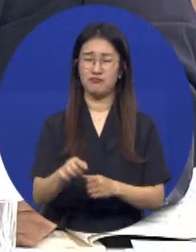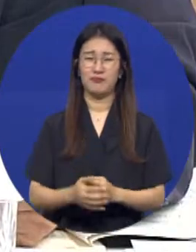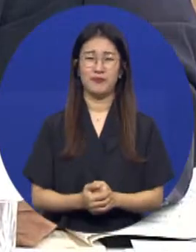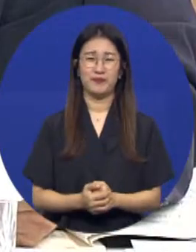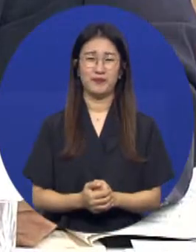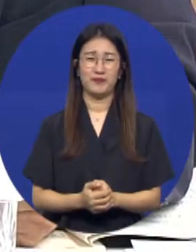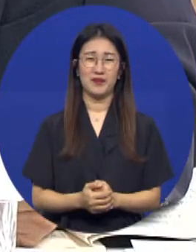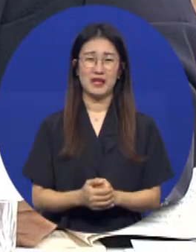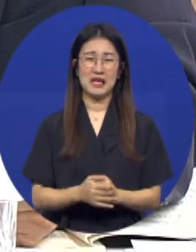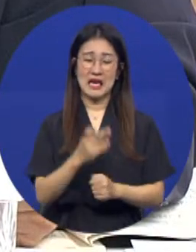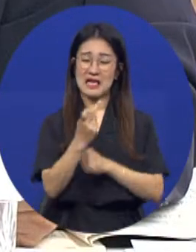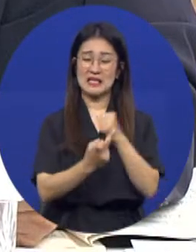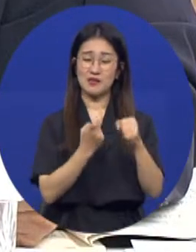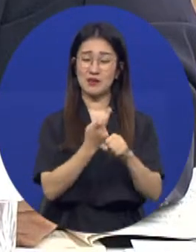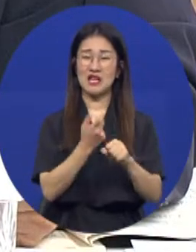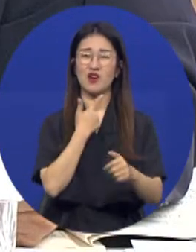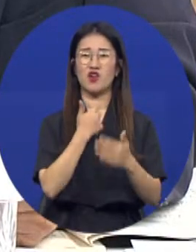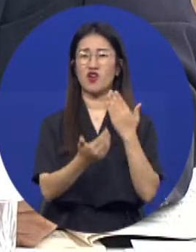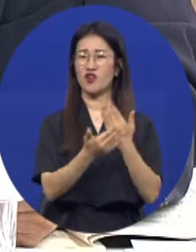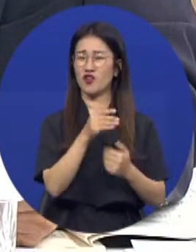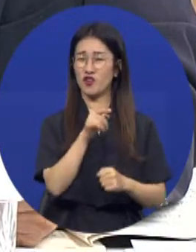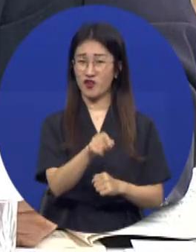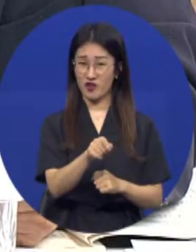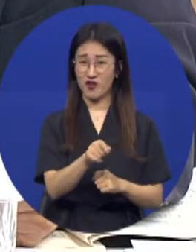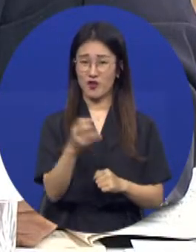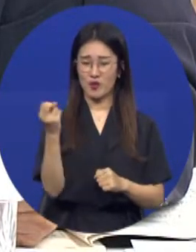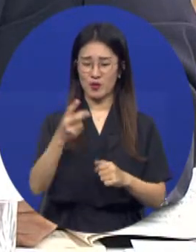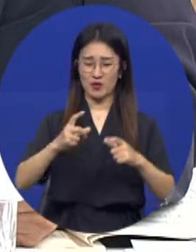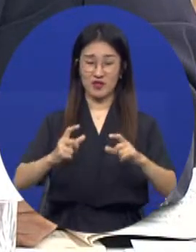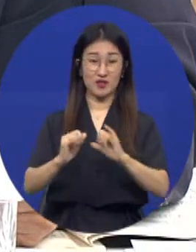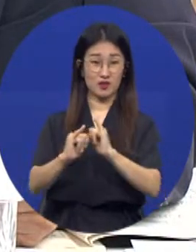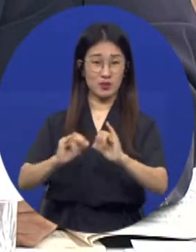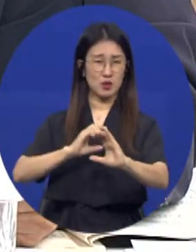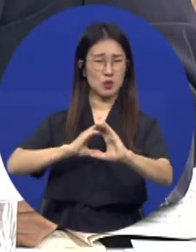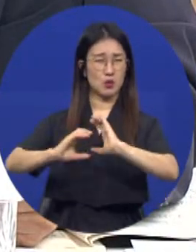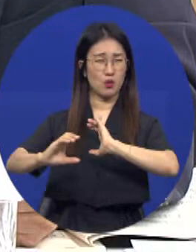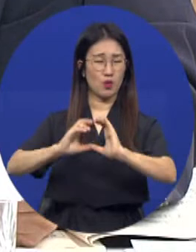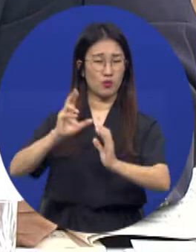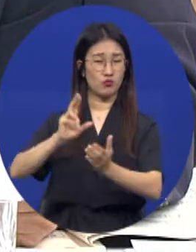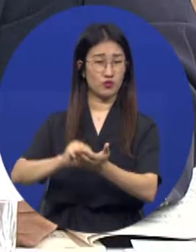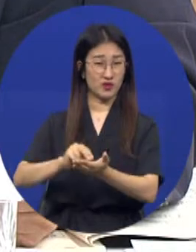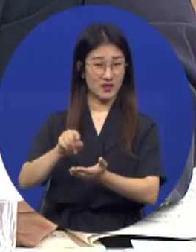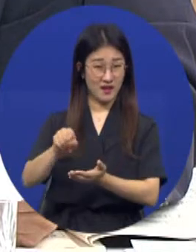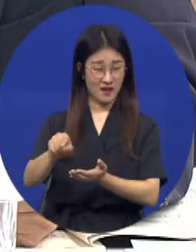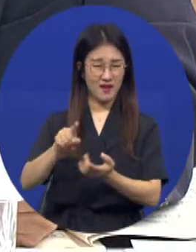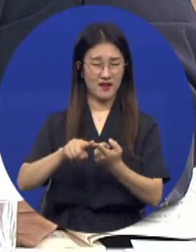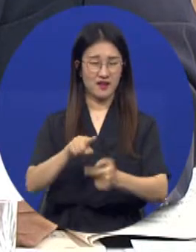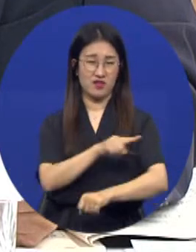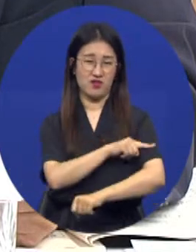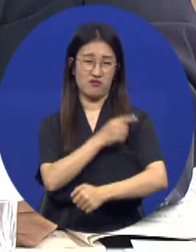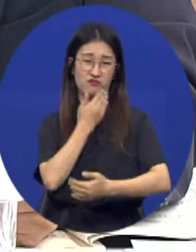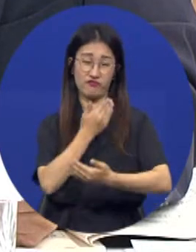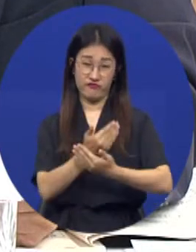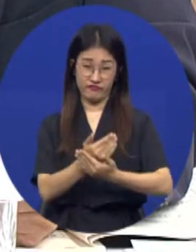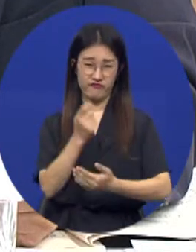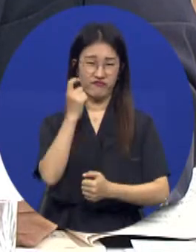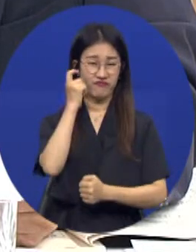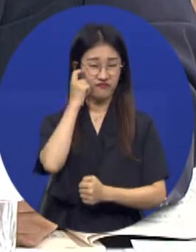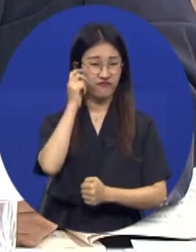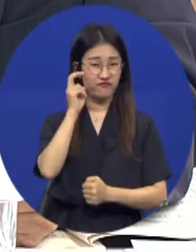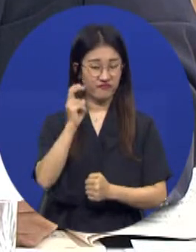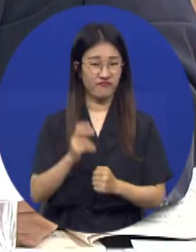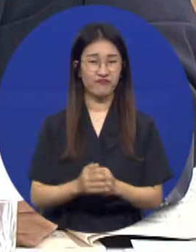아마 삼선위원회 경륜과 또 지역 주민들과의 소통 문제, 이 부분이 가장 중요하다고 생각을 하지